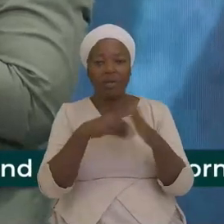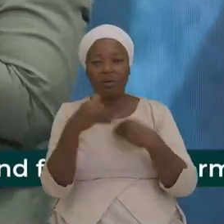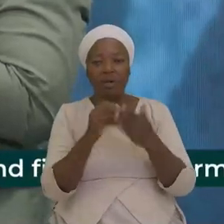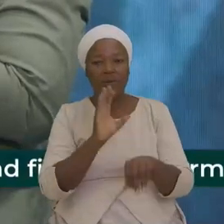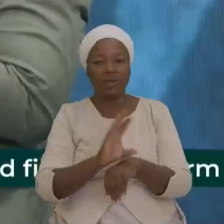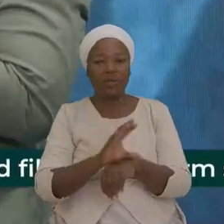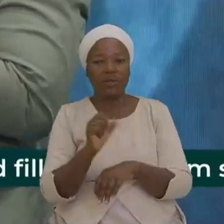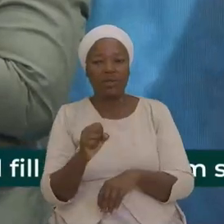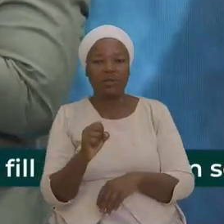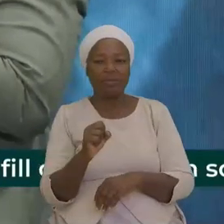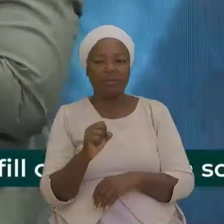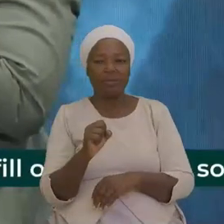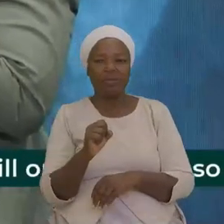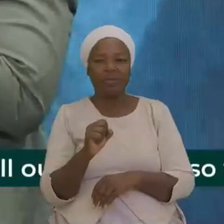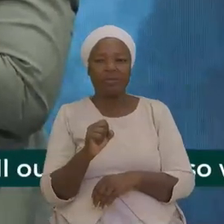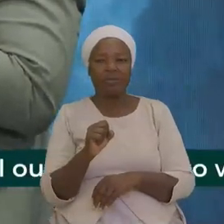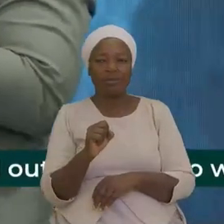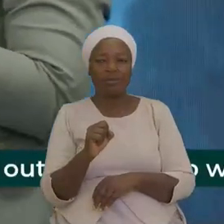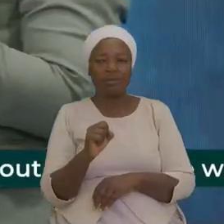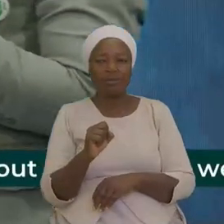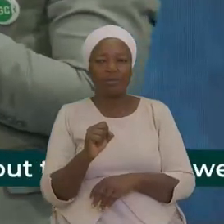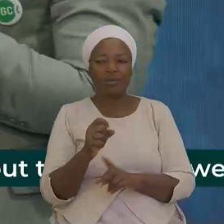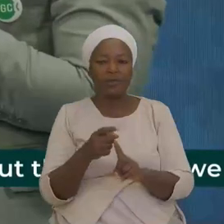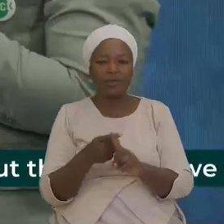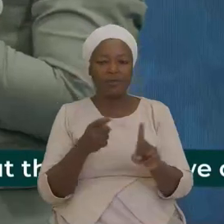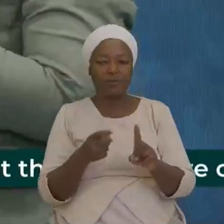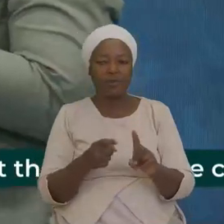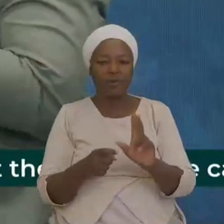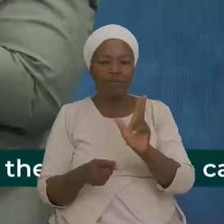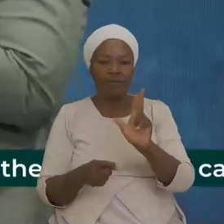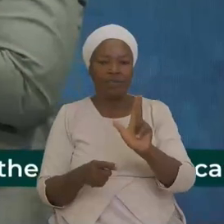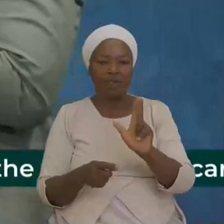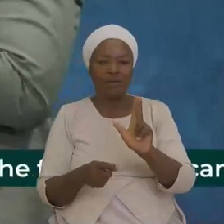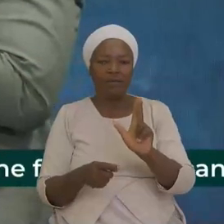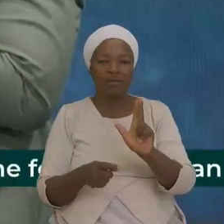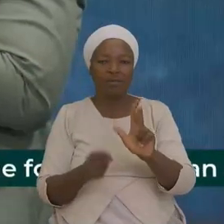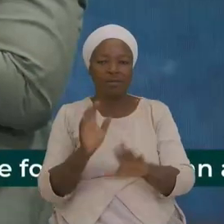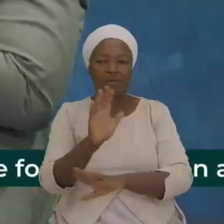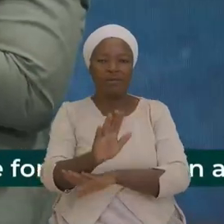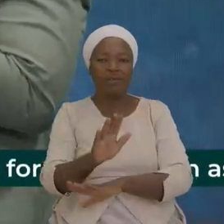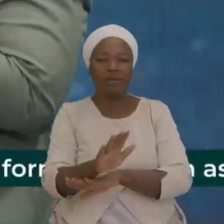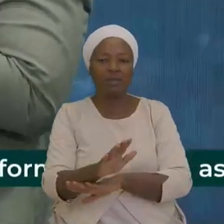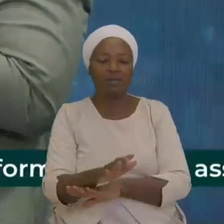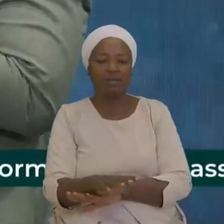Des informations complémentaires vous seront données dans vos différentes nations.